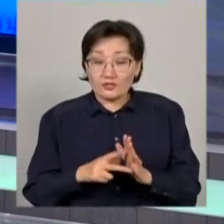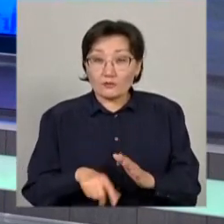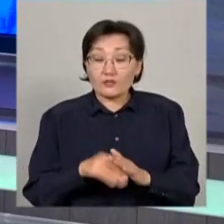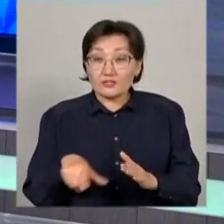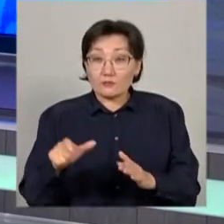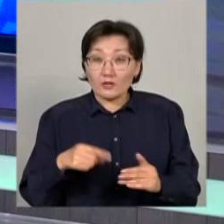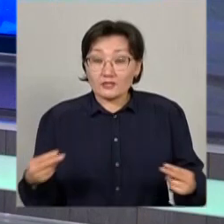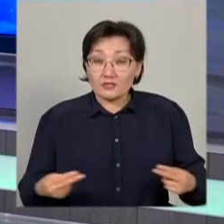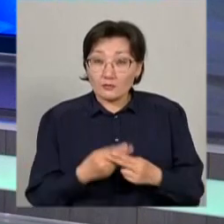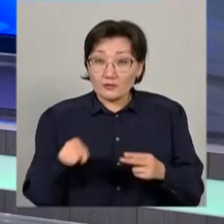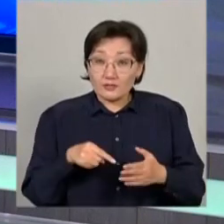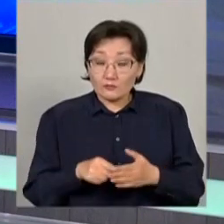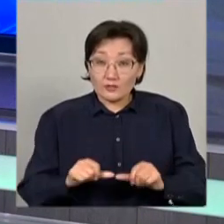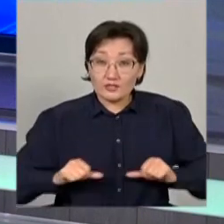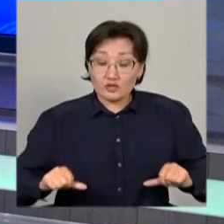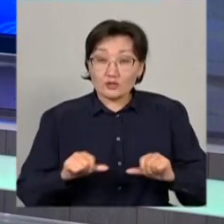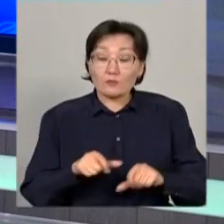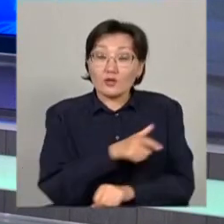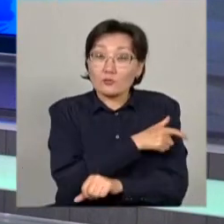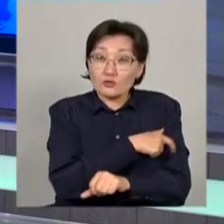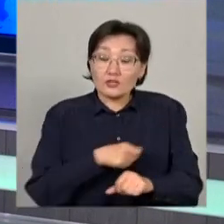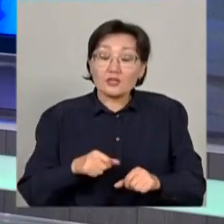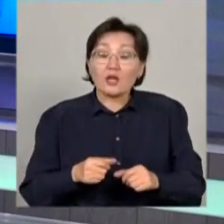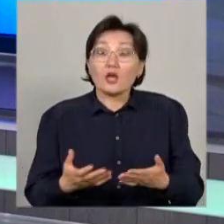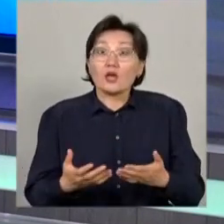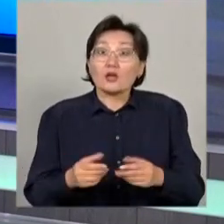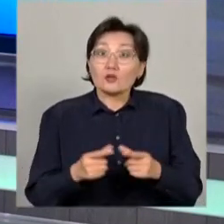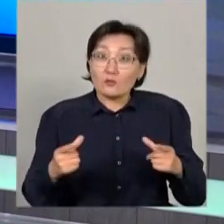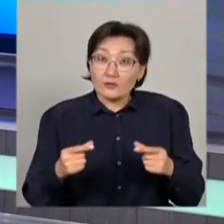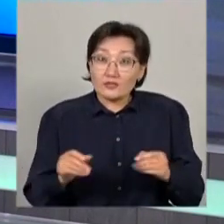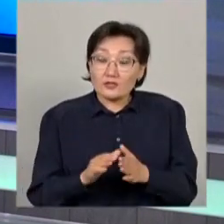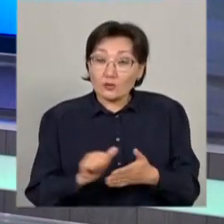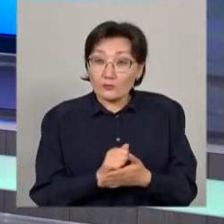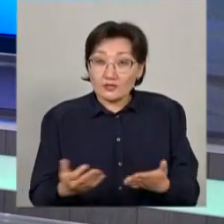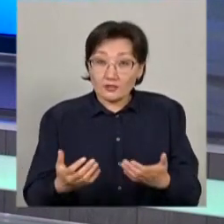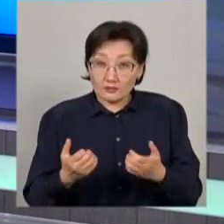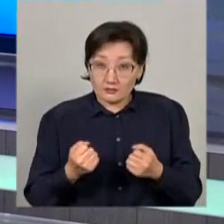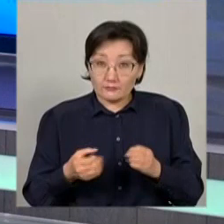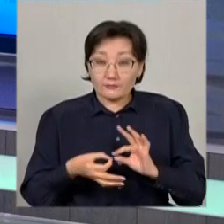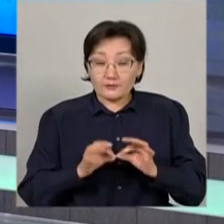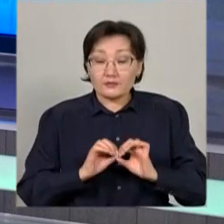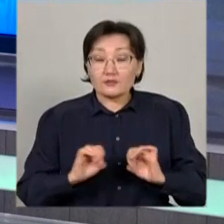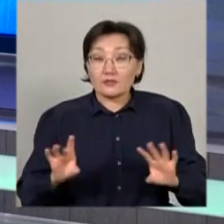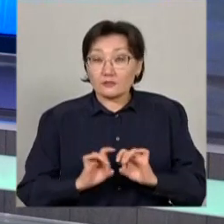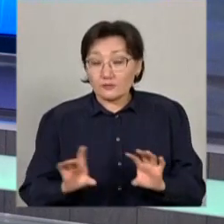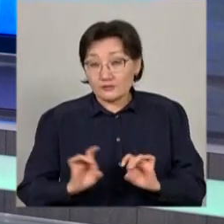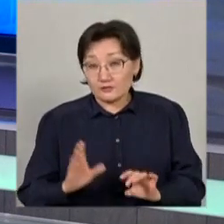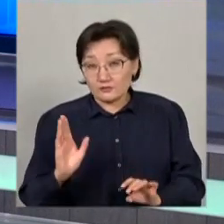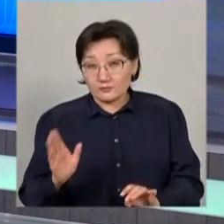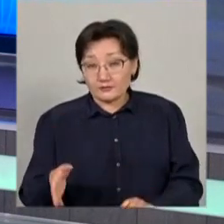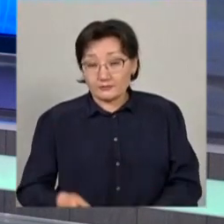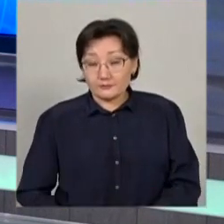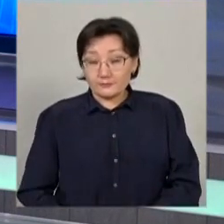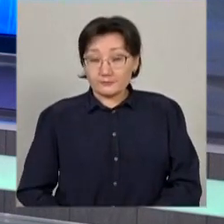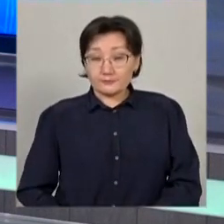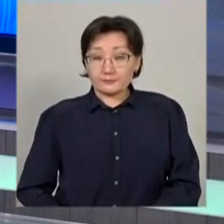қалаулысы Астанаға келіп, комиссия мүшелерінің қолынан куәліктері мен төсбелгілерін алды. Әріптесім Өмір Серікбекұлы жаңадан сайланған депутаттармен тілдесіп